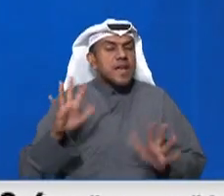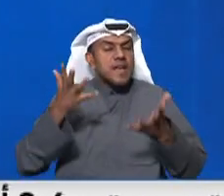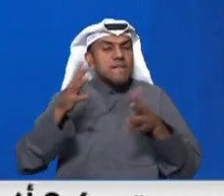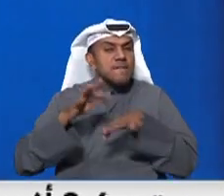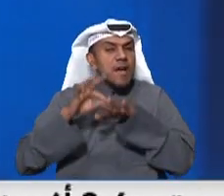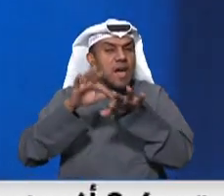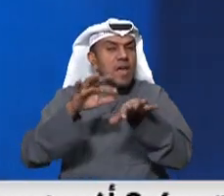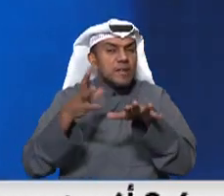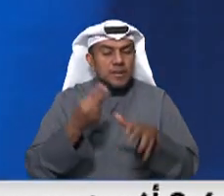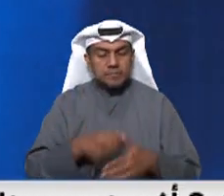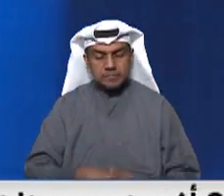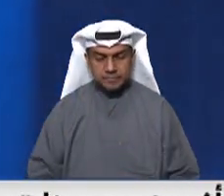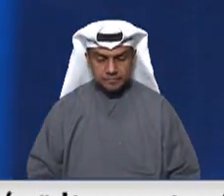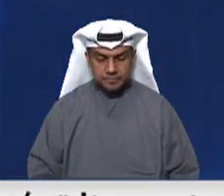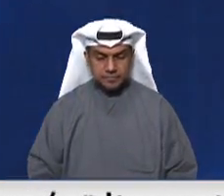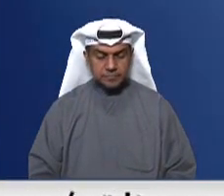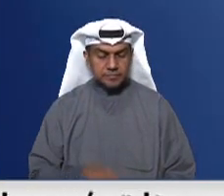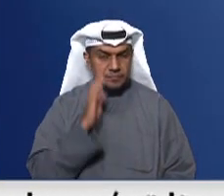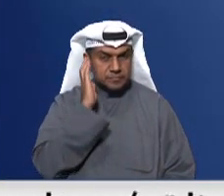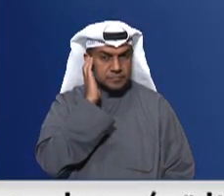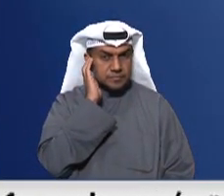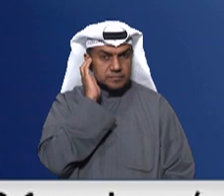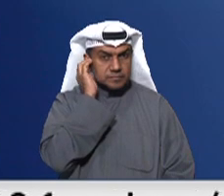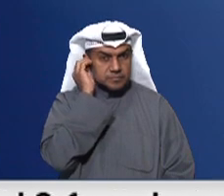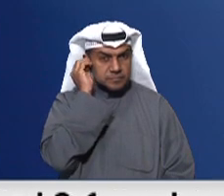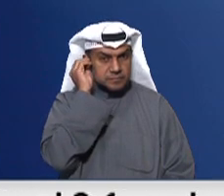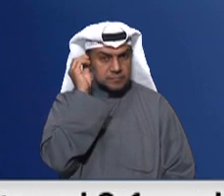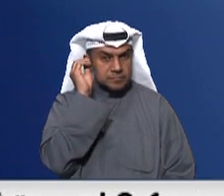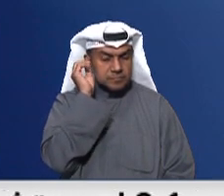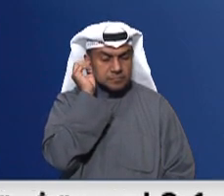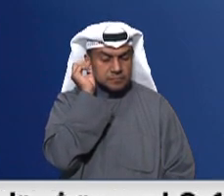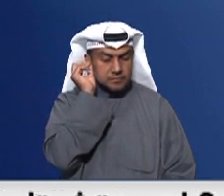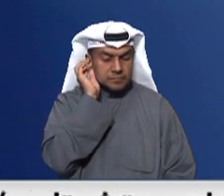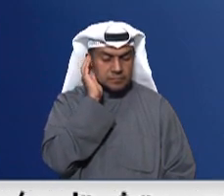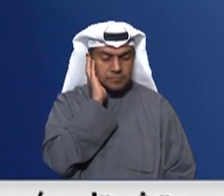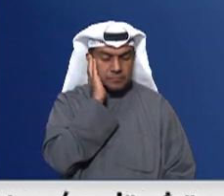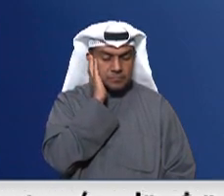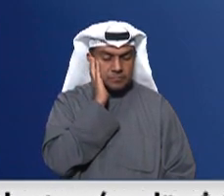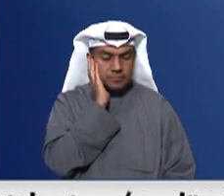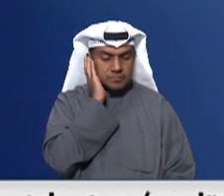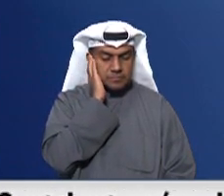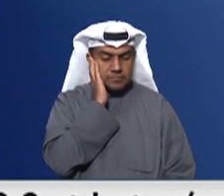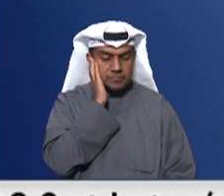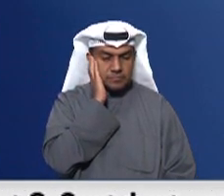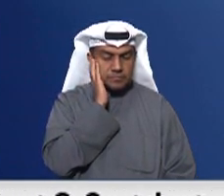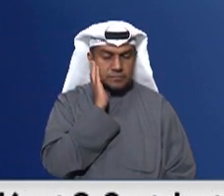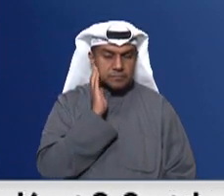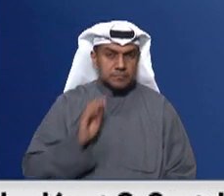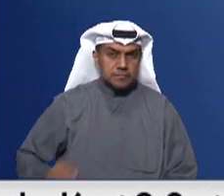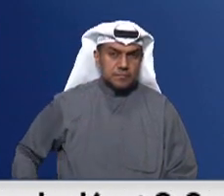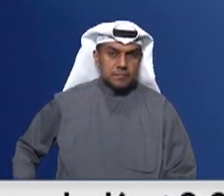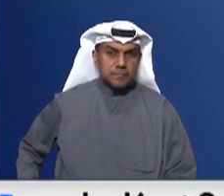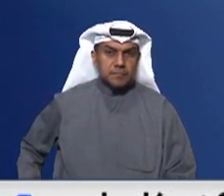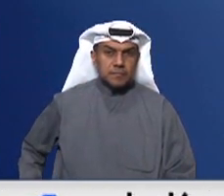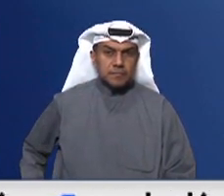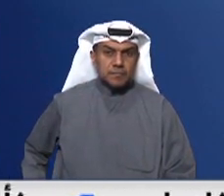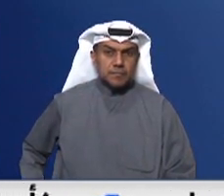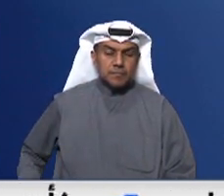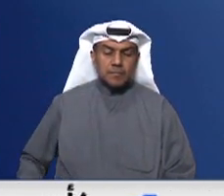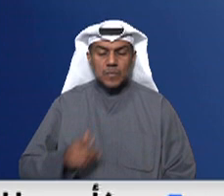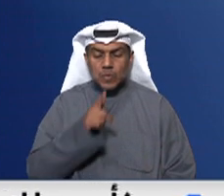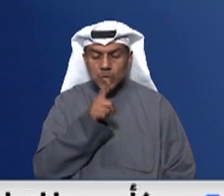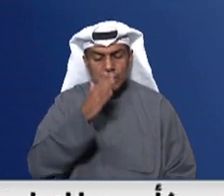تفضل. نعم، بسم الله. بداية نشكركم على الاستضافة في نشرة الأخبار أستاذ فهد وأيضا